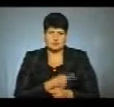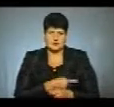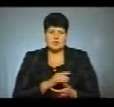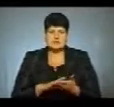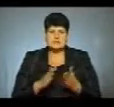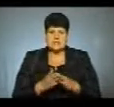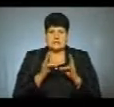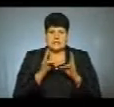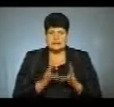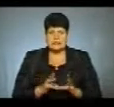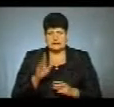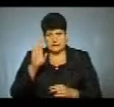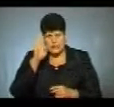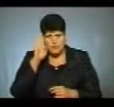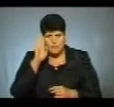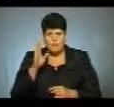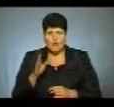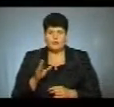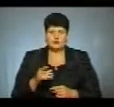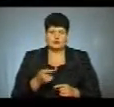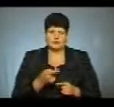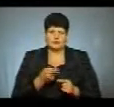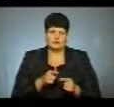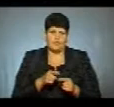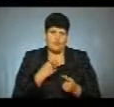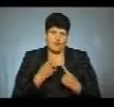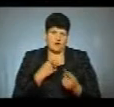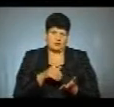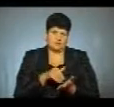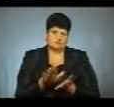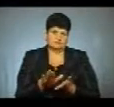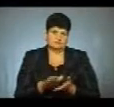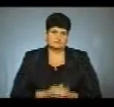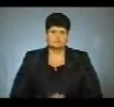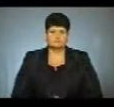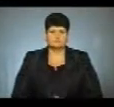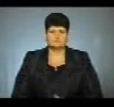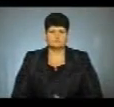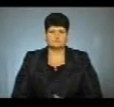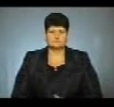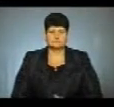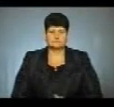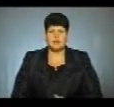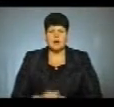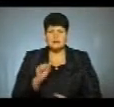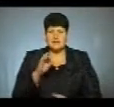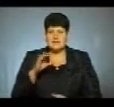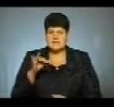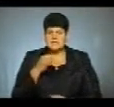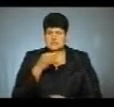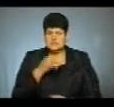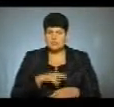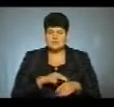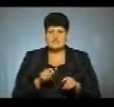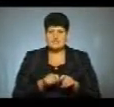стан травмованого працівники приймального відділення цього медзакладу говорити відмовилися. Андрій Василик повідомив, що поліцейські